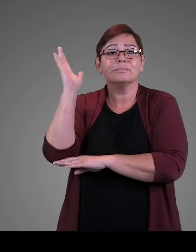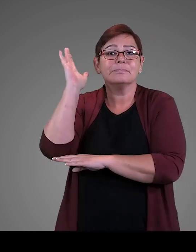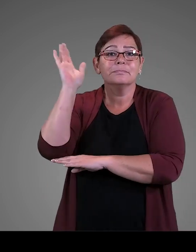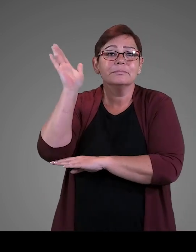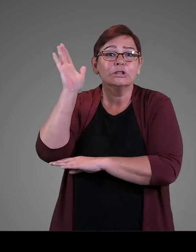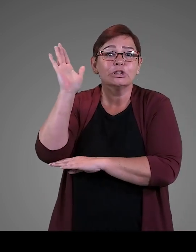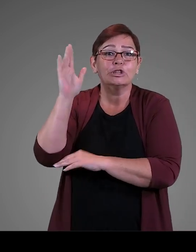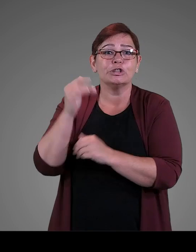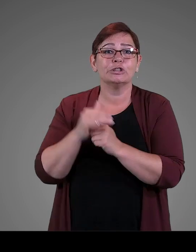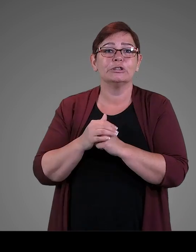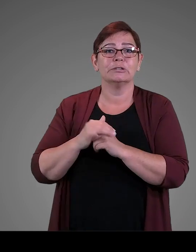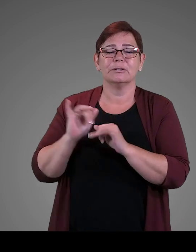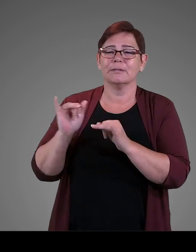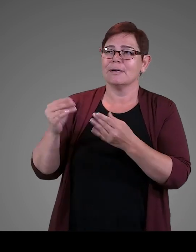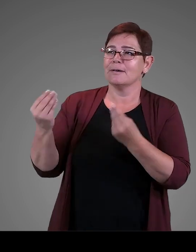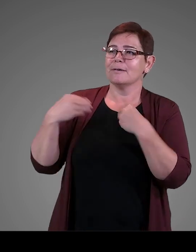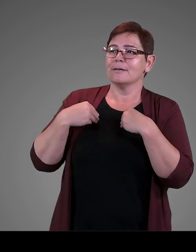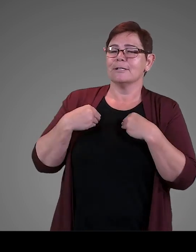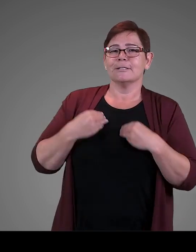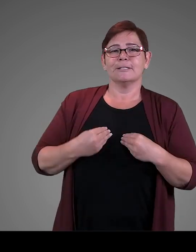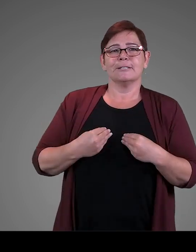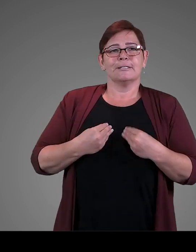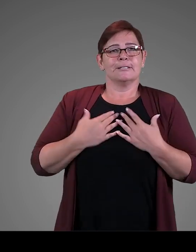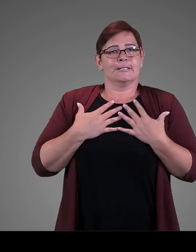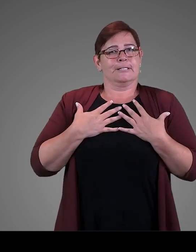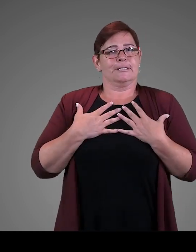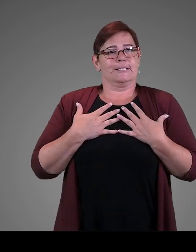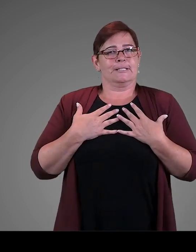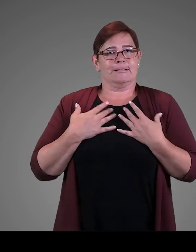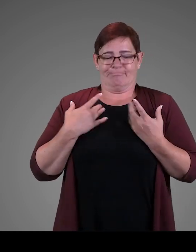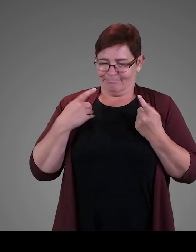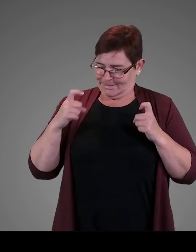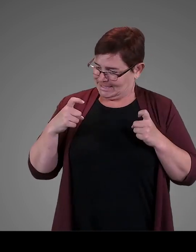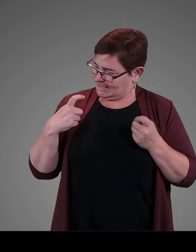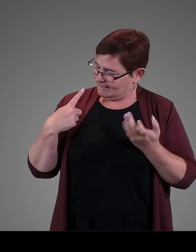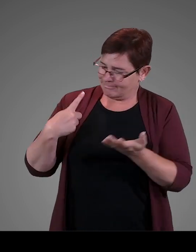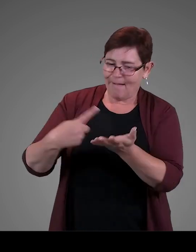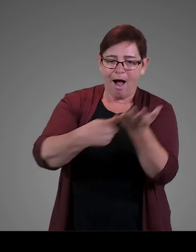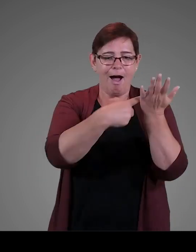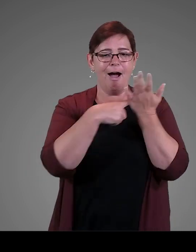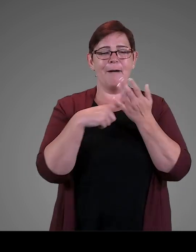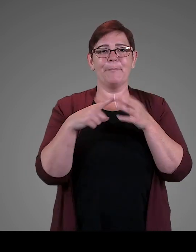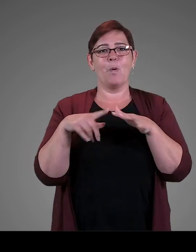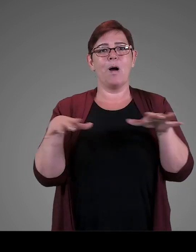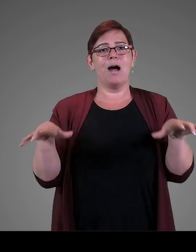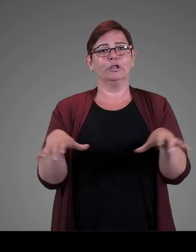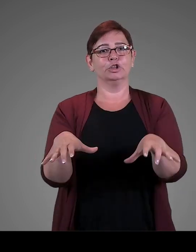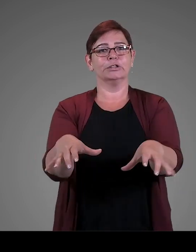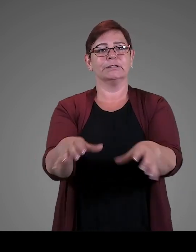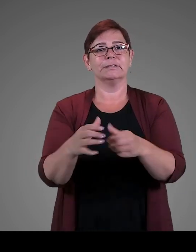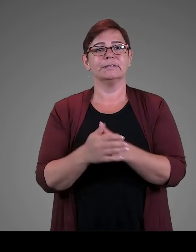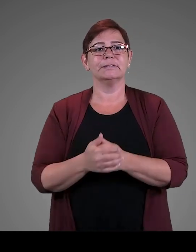magnifique qui nous a finalement donné le goût là, de parler d'action. Puis